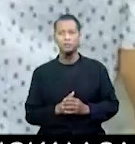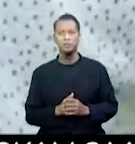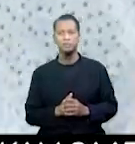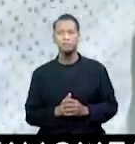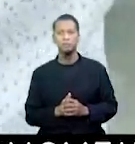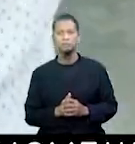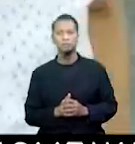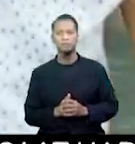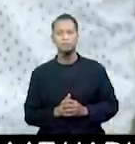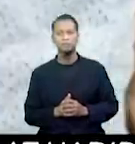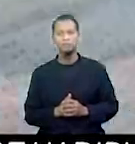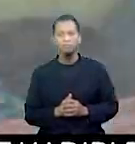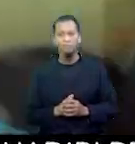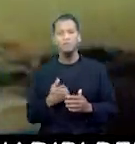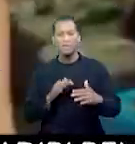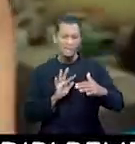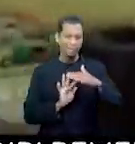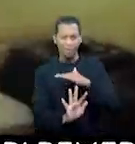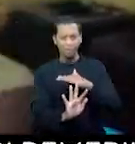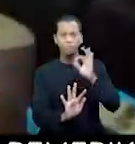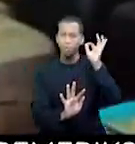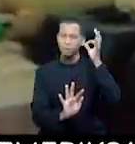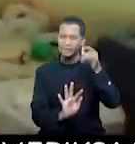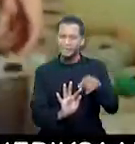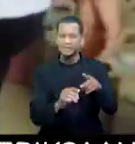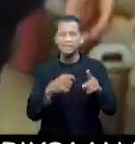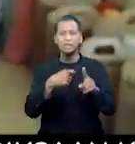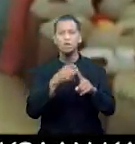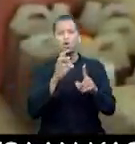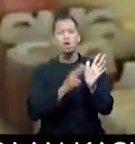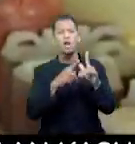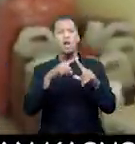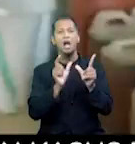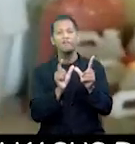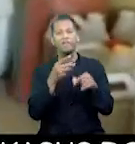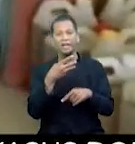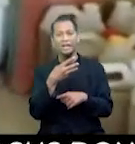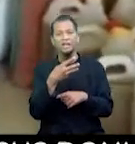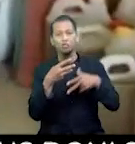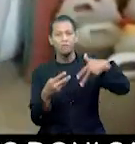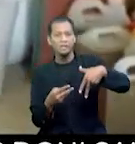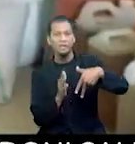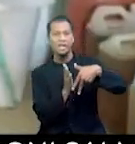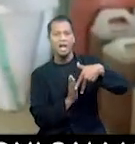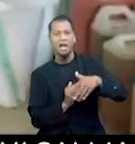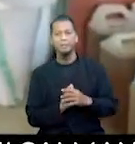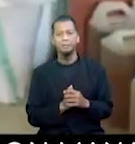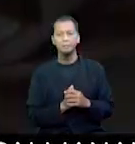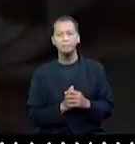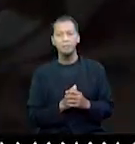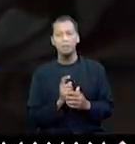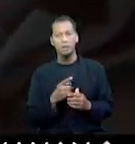Dalam sidak dadakan yang digelar petugas kepolisian Resor Konawe, Sulawesi Tenggara, aparat menemukan pedagang yang menyimpan 1,1 ton minyak goreng